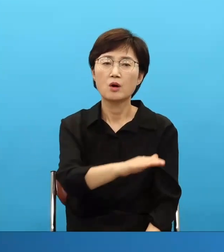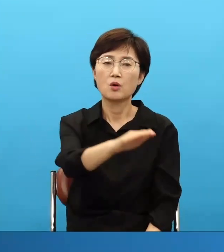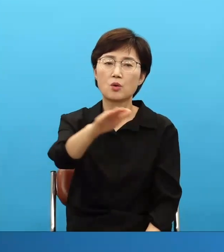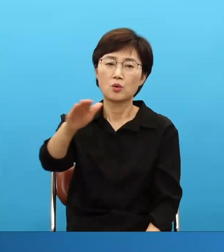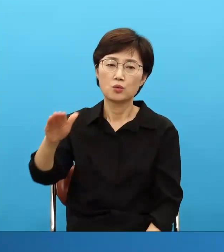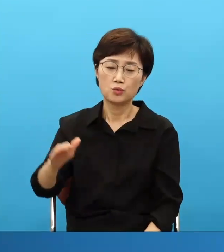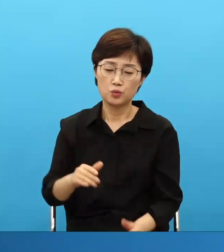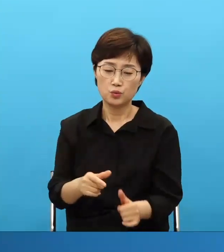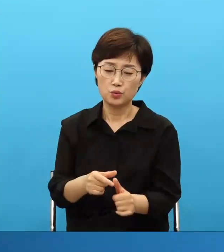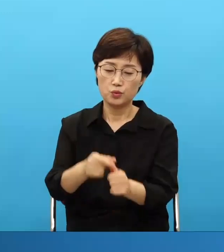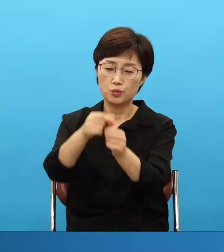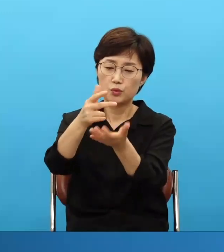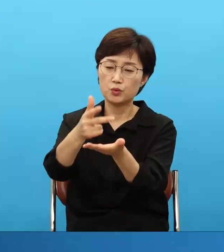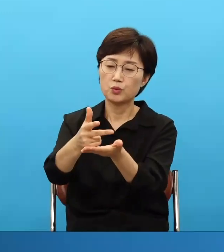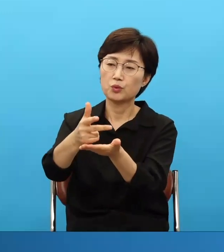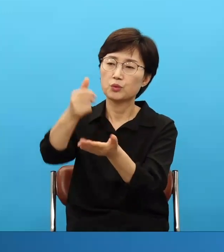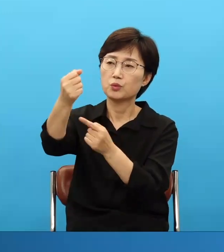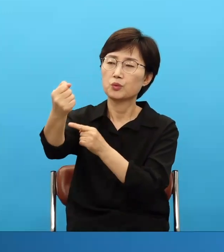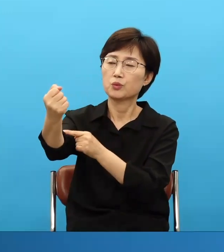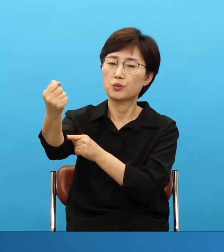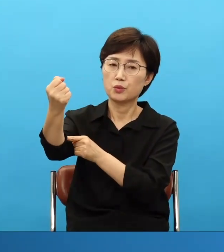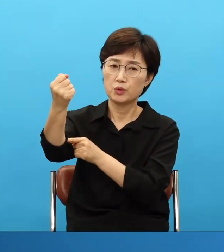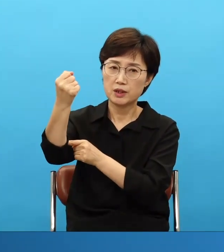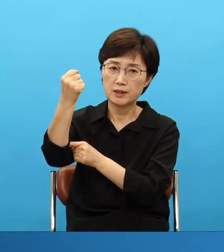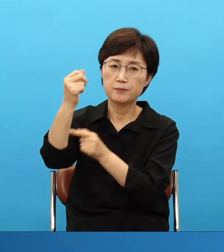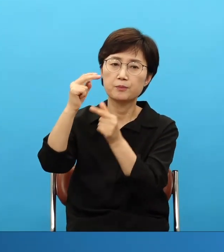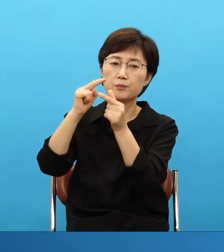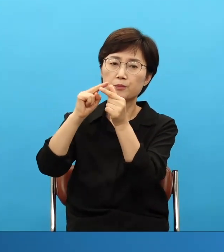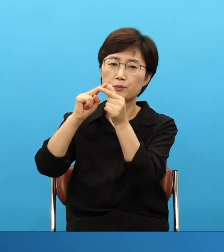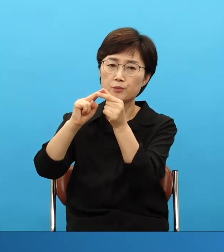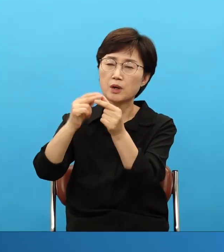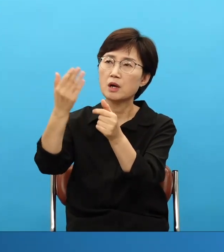주사라 우리 구주의이